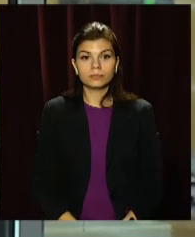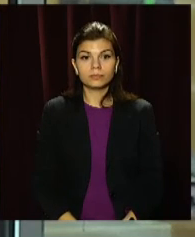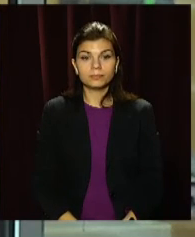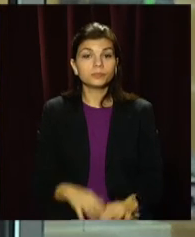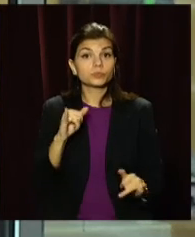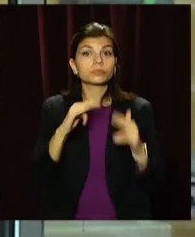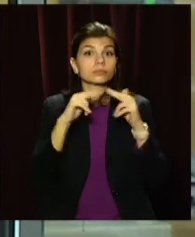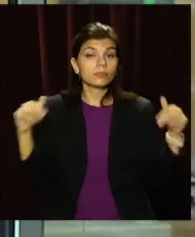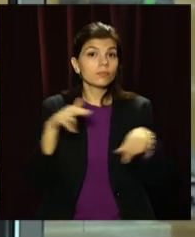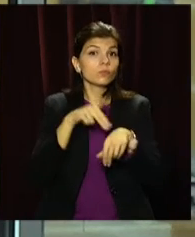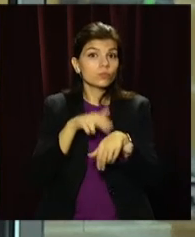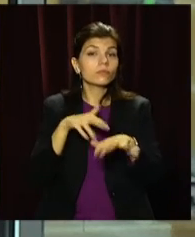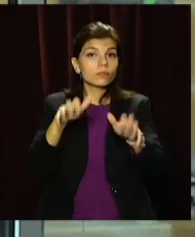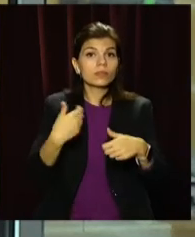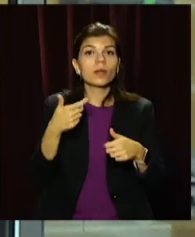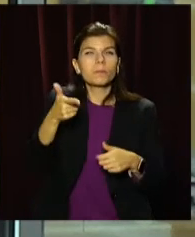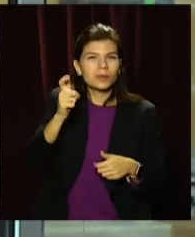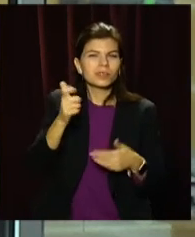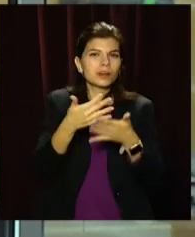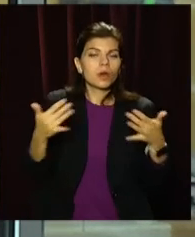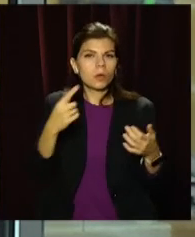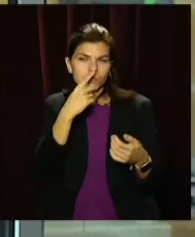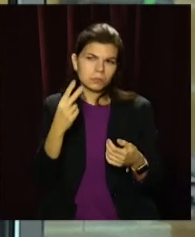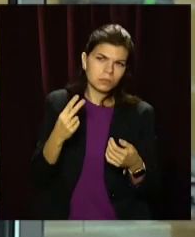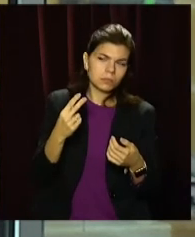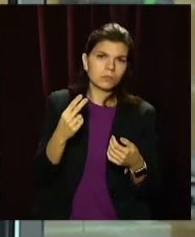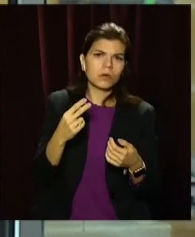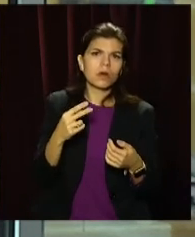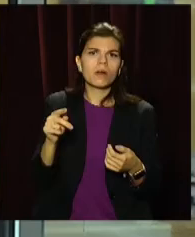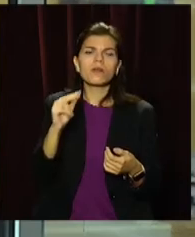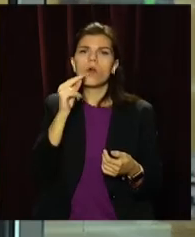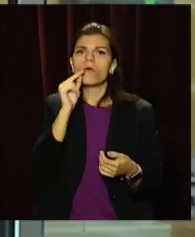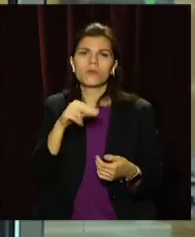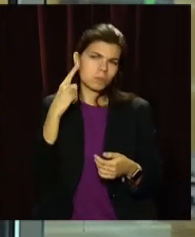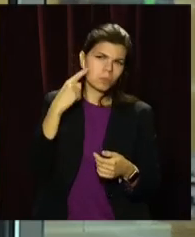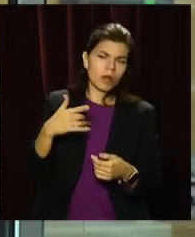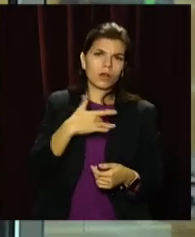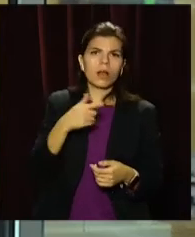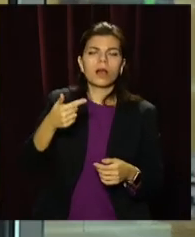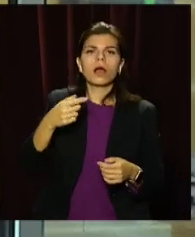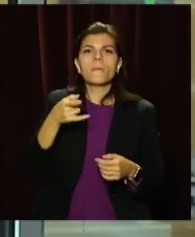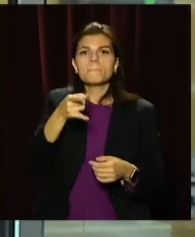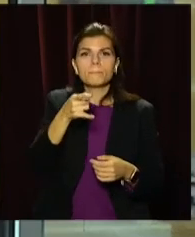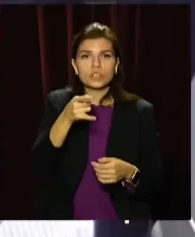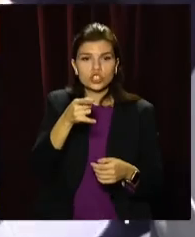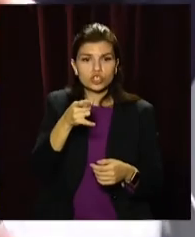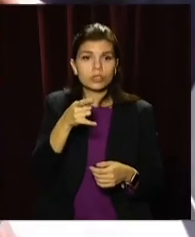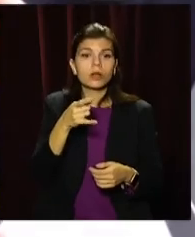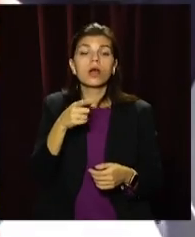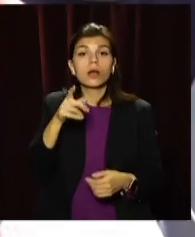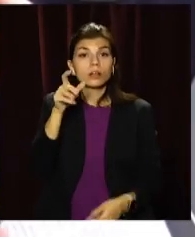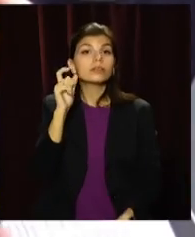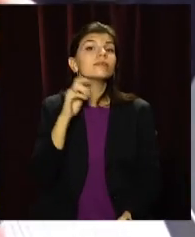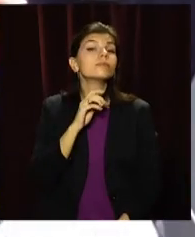У Дніпрі поліція вилучила зброю у підозрюваних в підпалі автомобіля. Причиною підпалу став борг